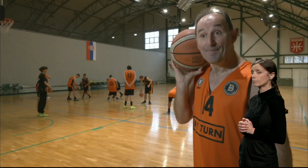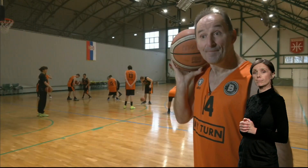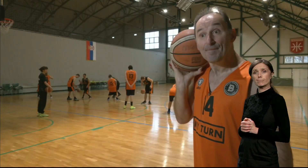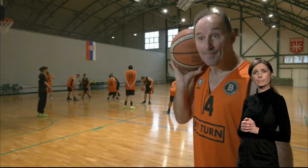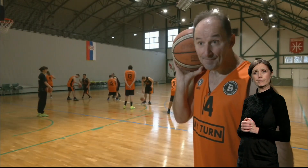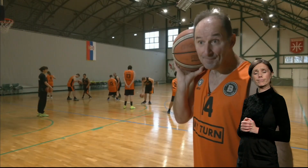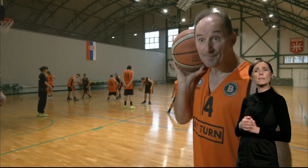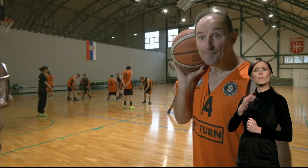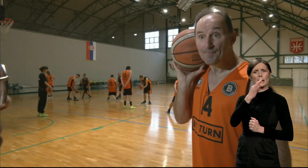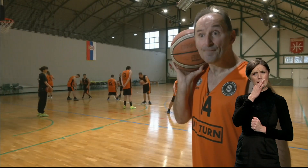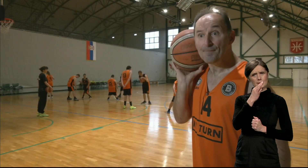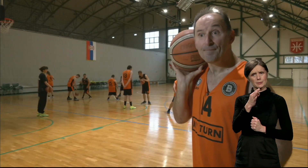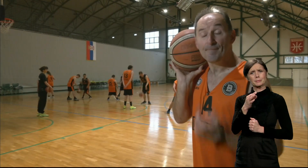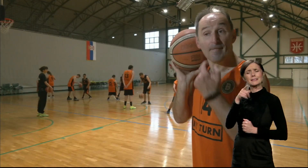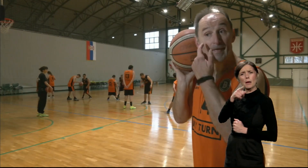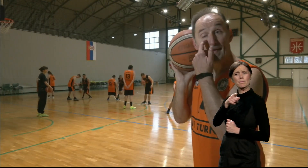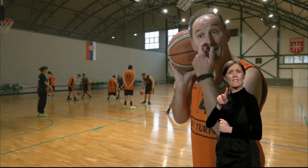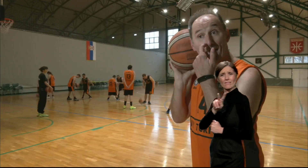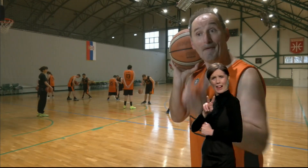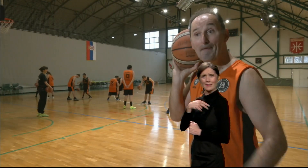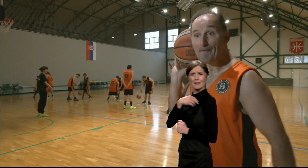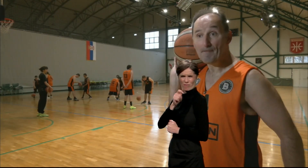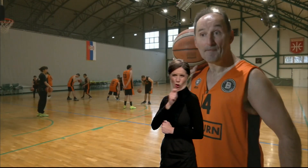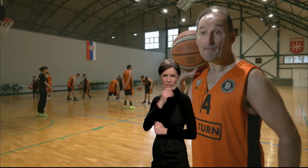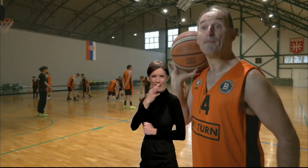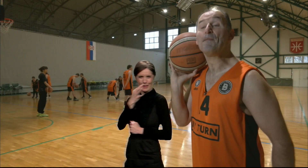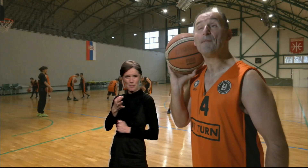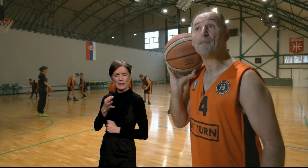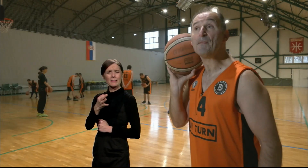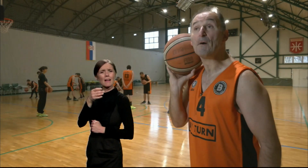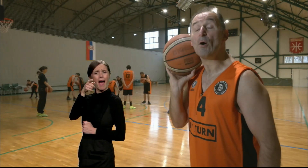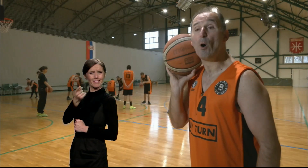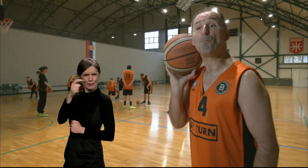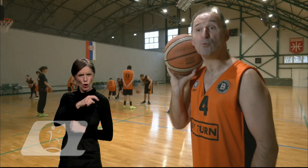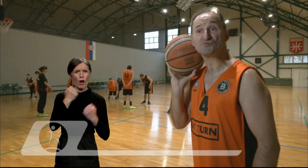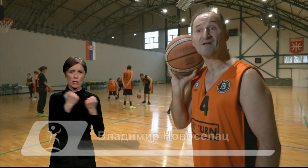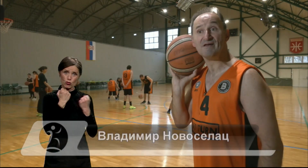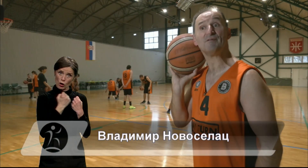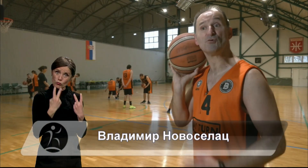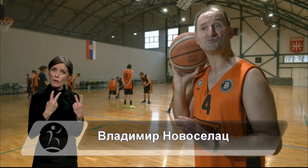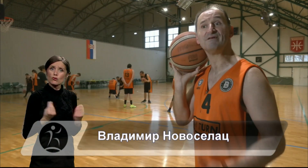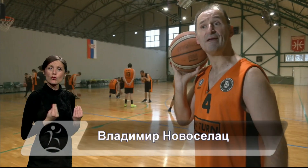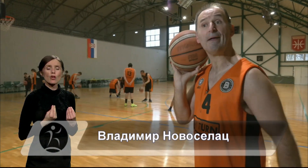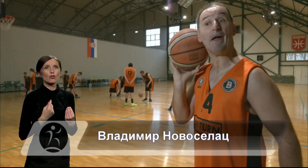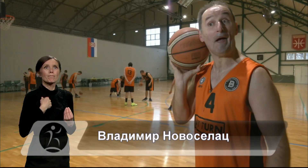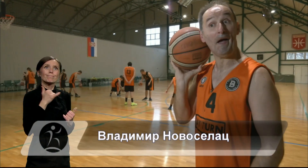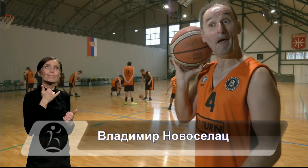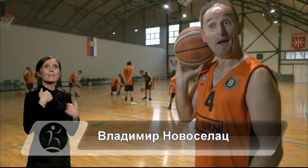Vladimire, reci mi, šta tebi ovo znači, ovi treninzi i dolazci na treninge? Opuštanje,